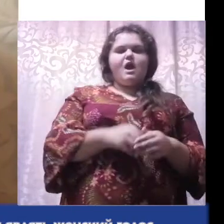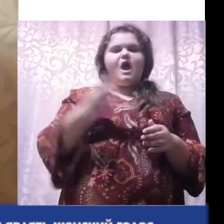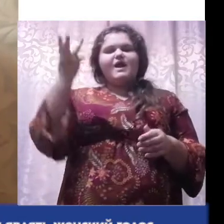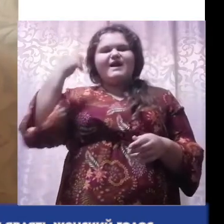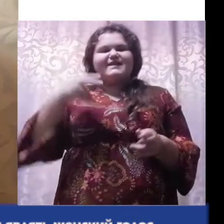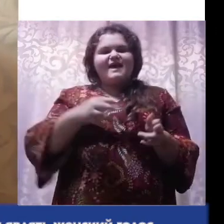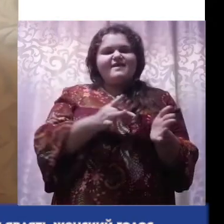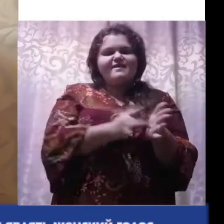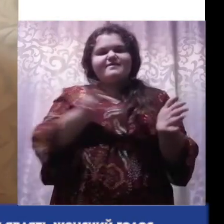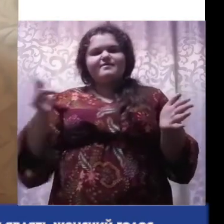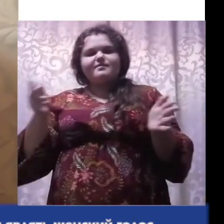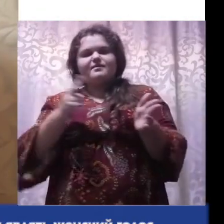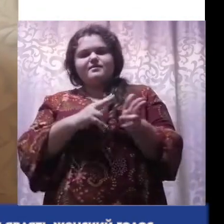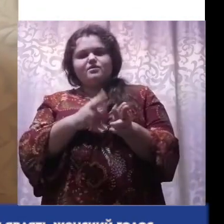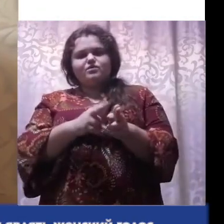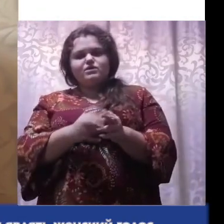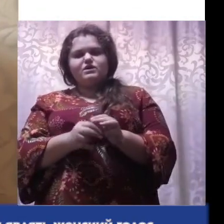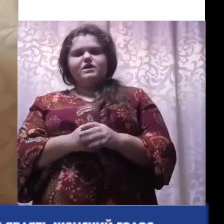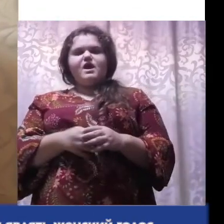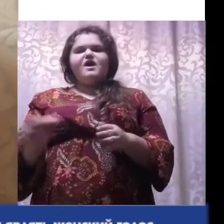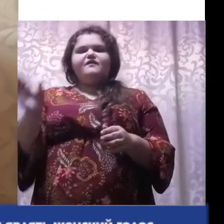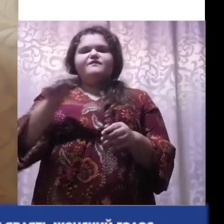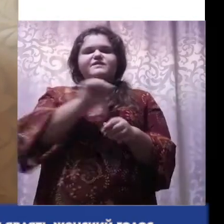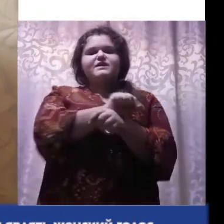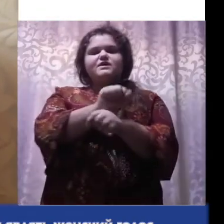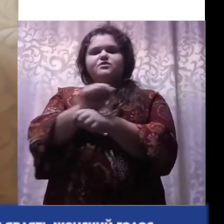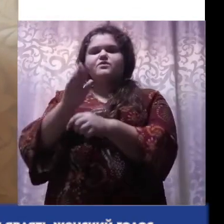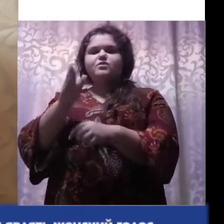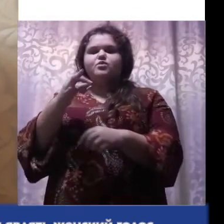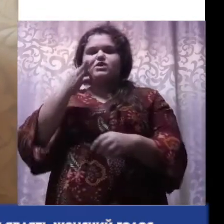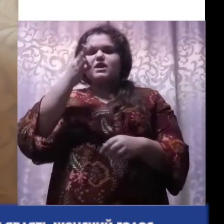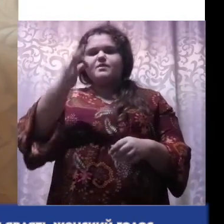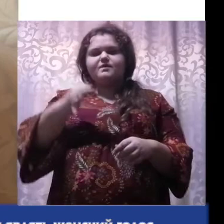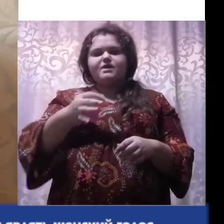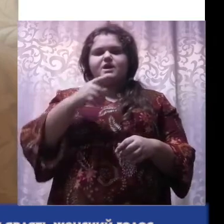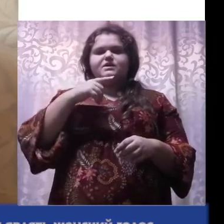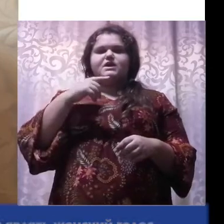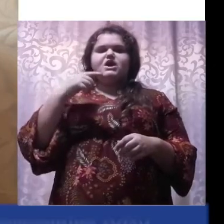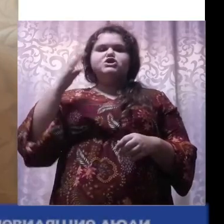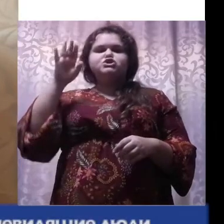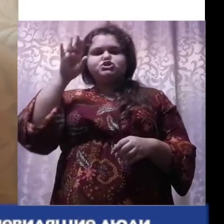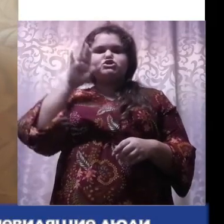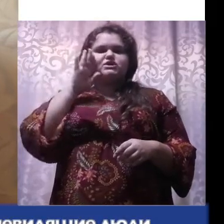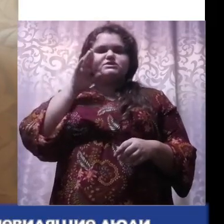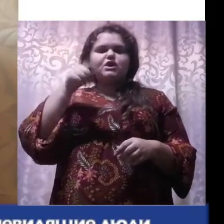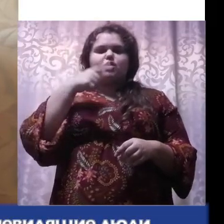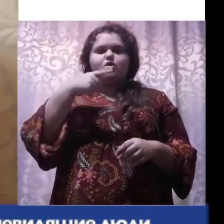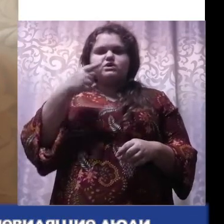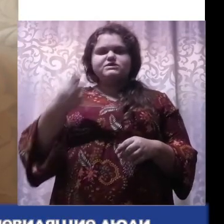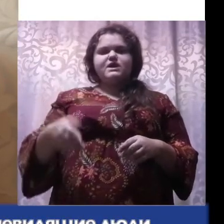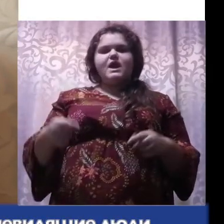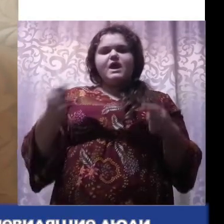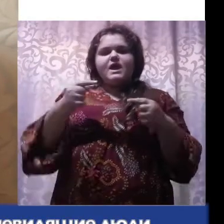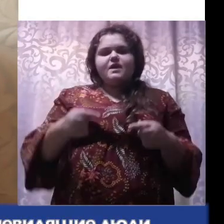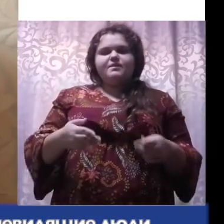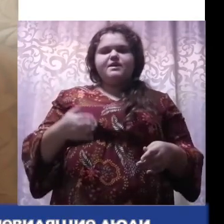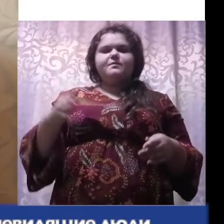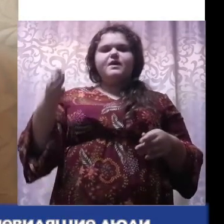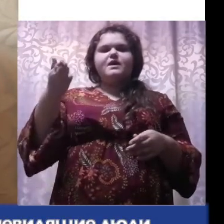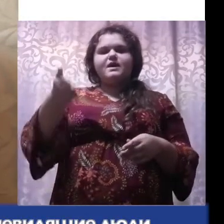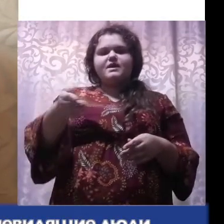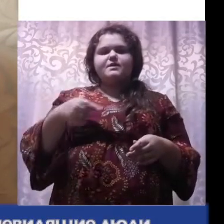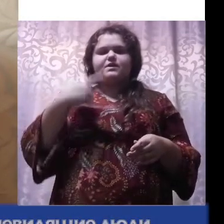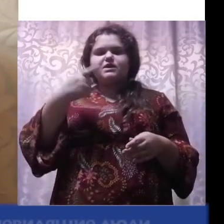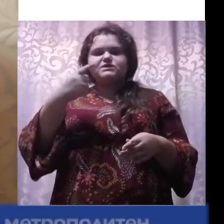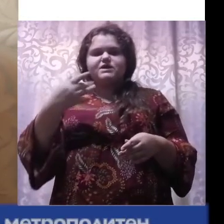идет из центра города, все остановки будут объявлять женский голос. Именно по этим голосам ориентируются